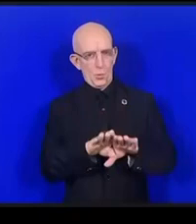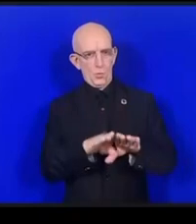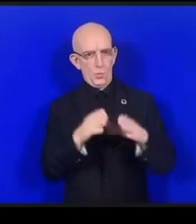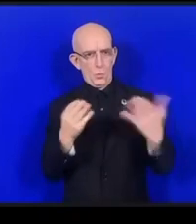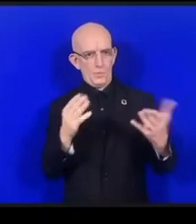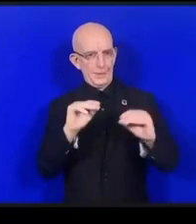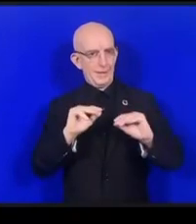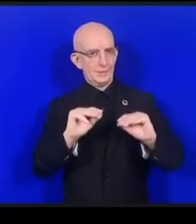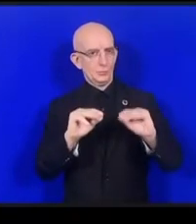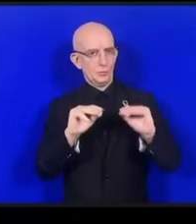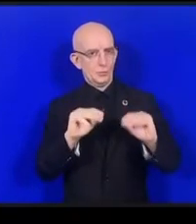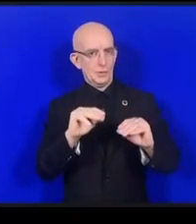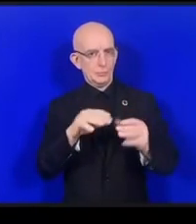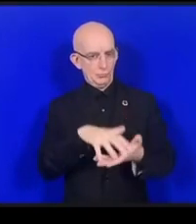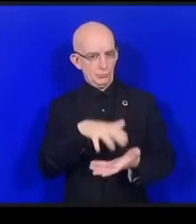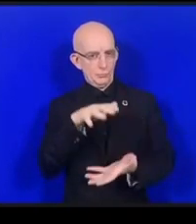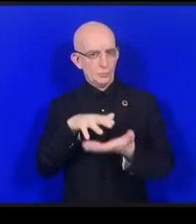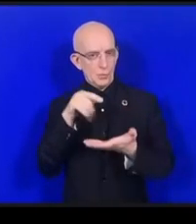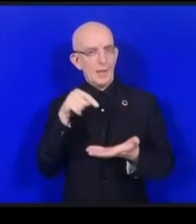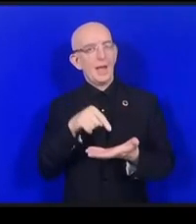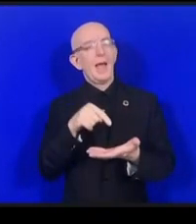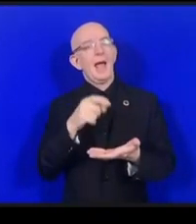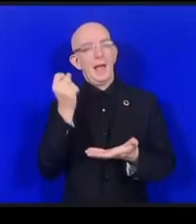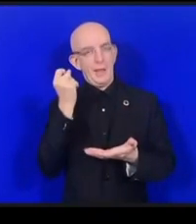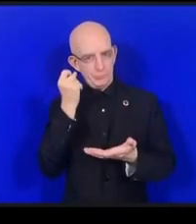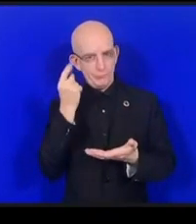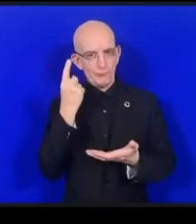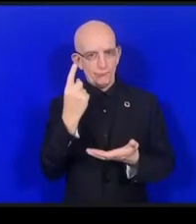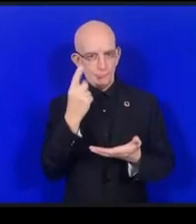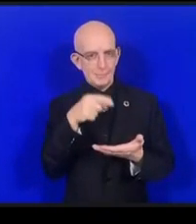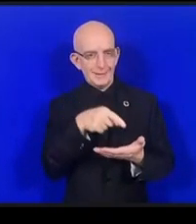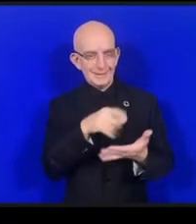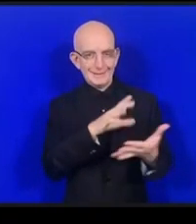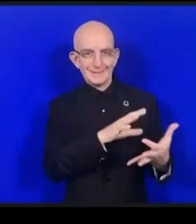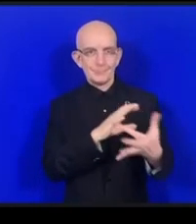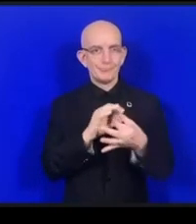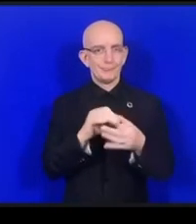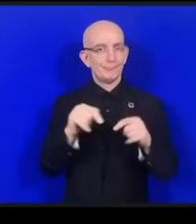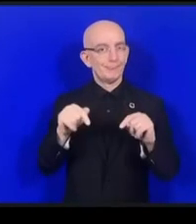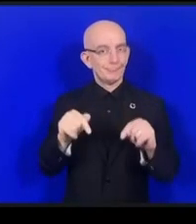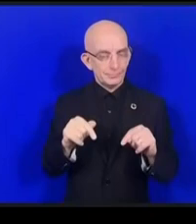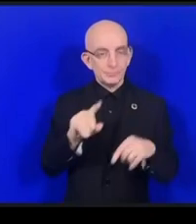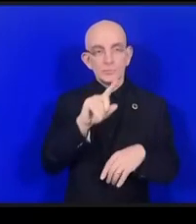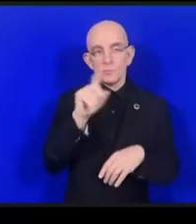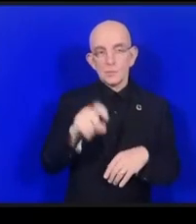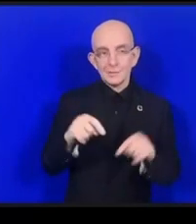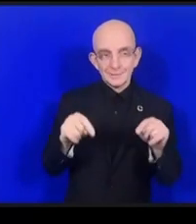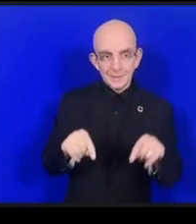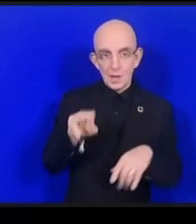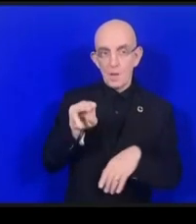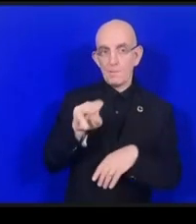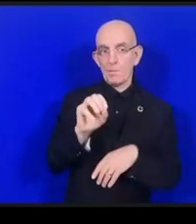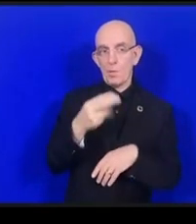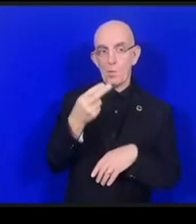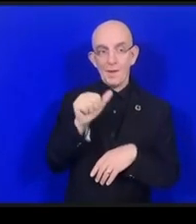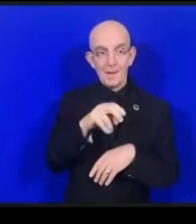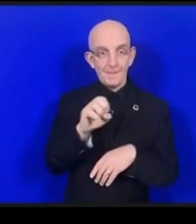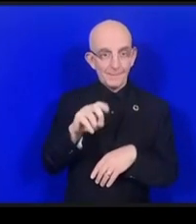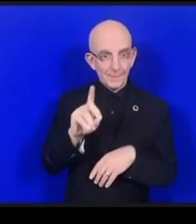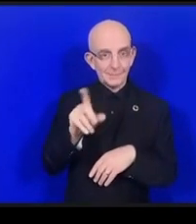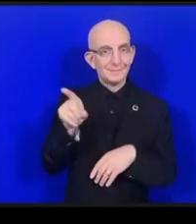ресурсов сейчас я задаю вопрос мухаммаду шабер представителя динамичной коалиции по